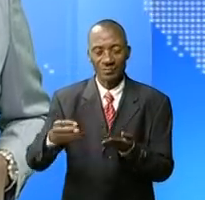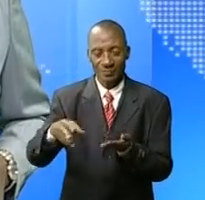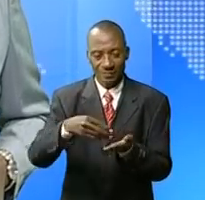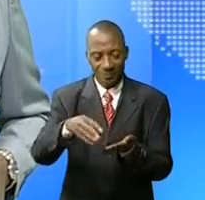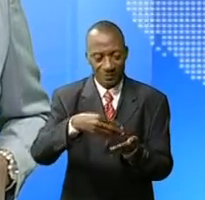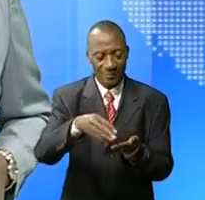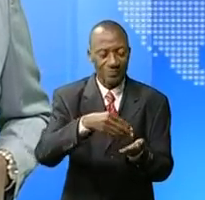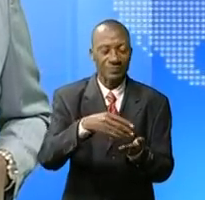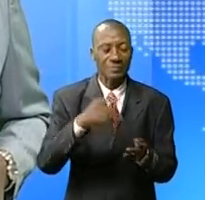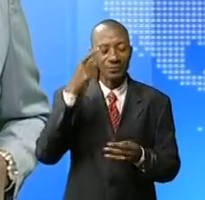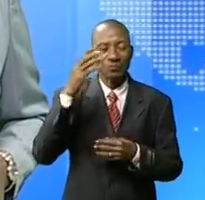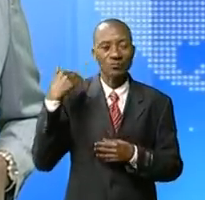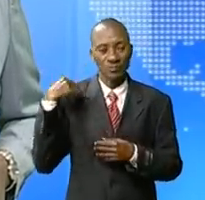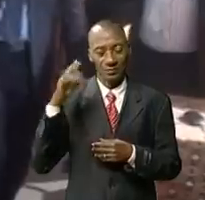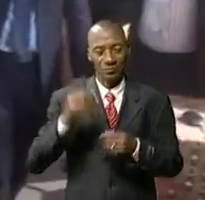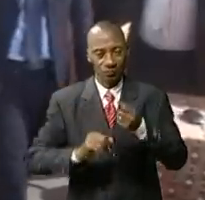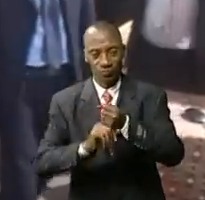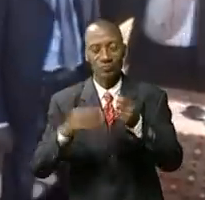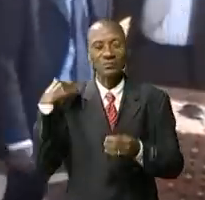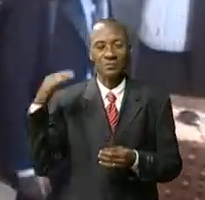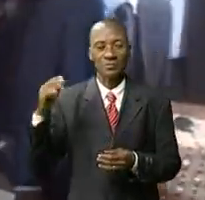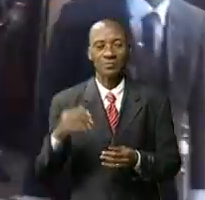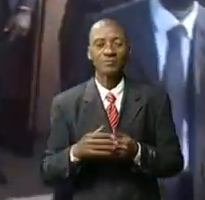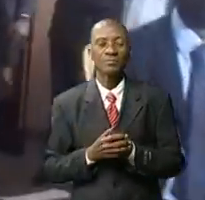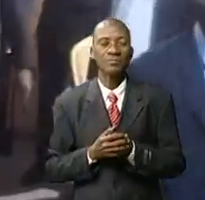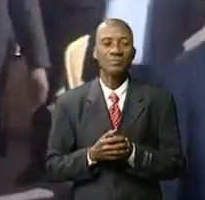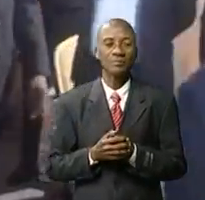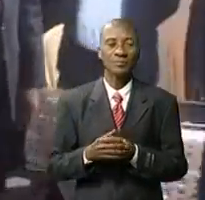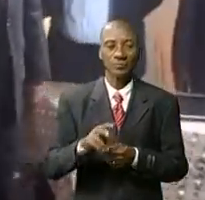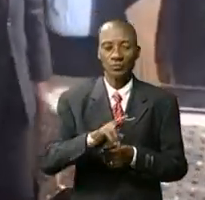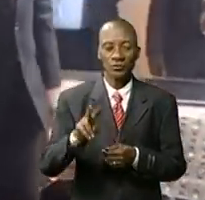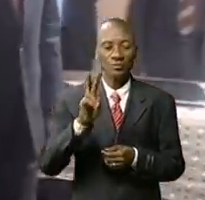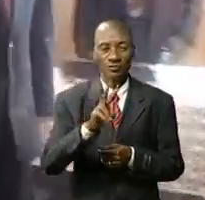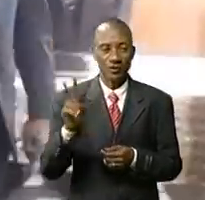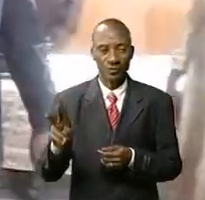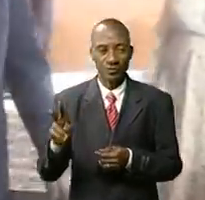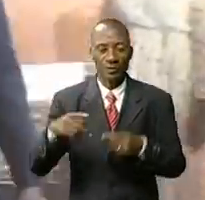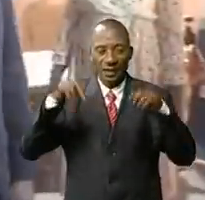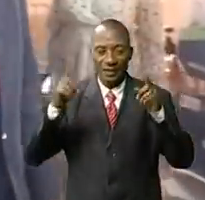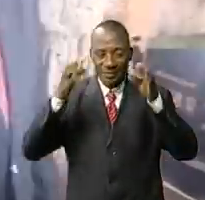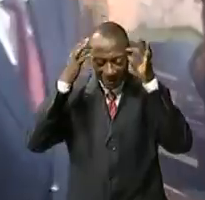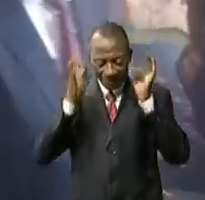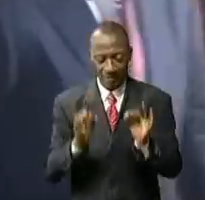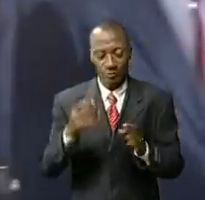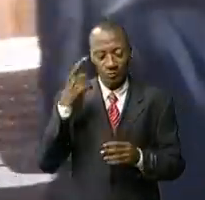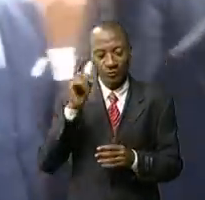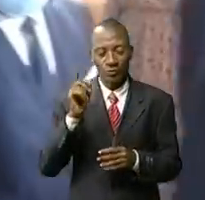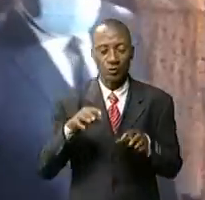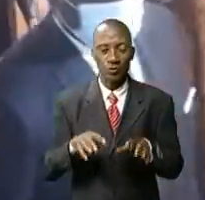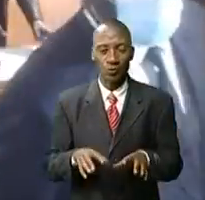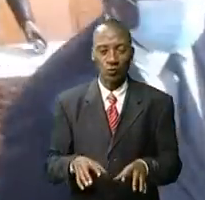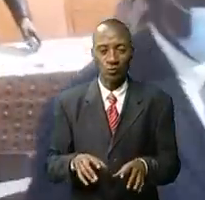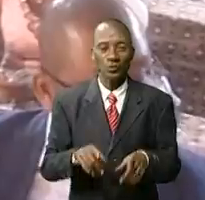permettre le bon développement du pays. Suivez. 2022, une année décisive pour la République démocratique du Congo et la